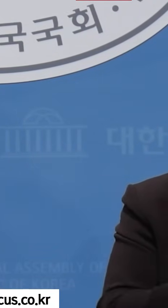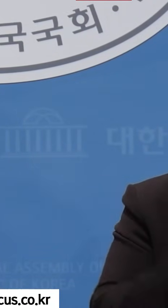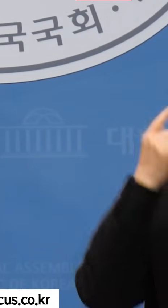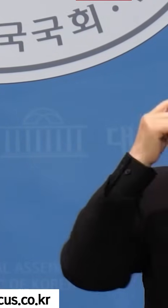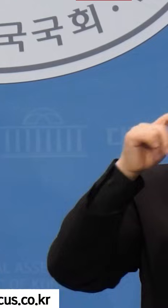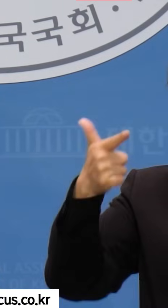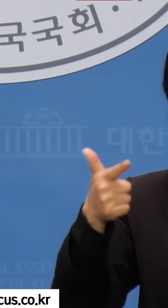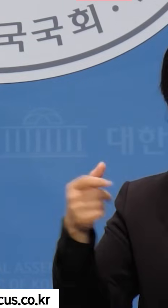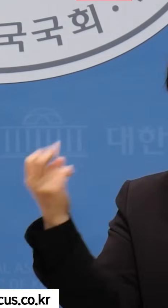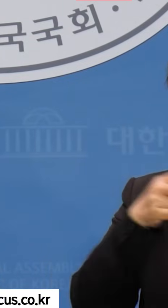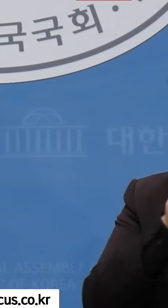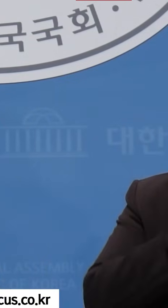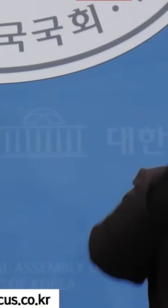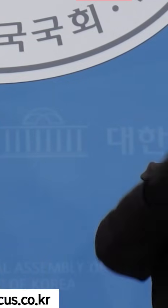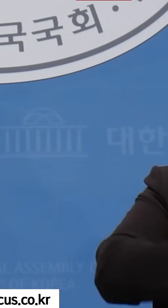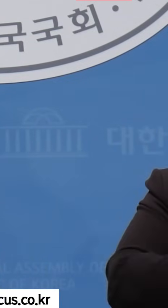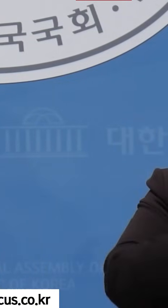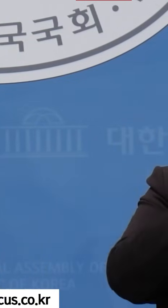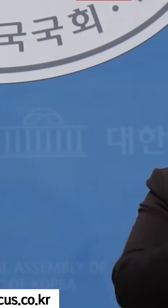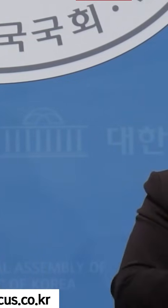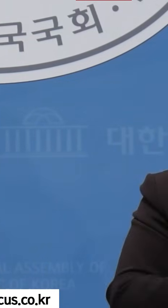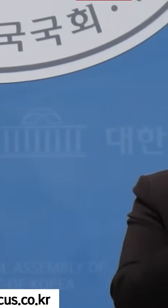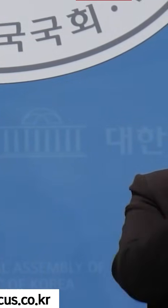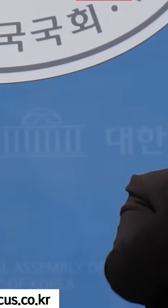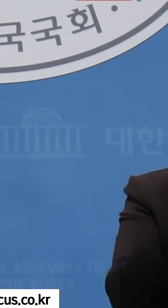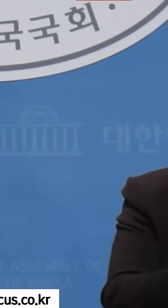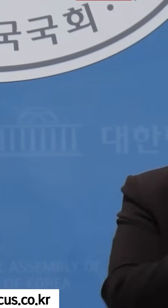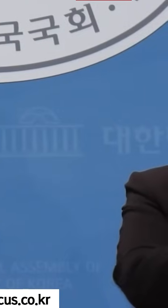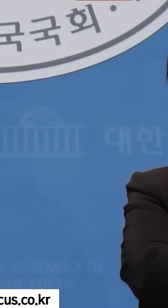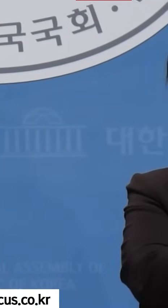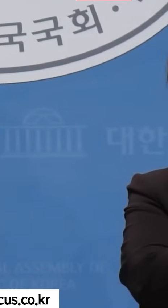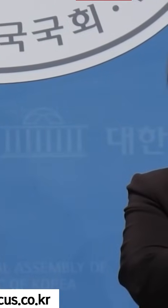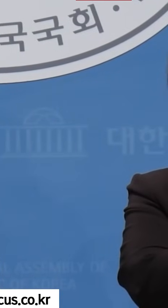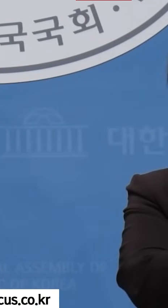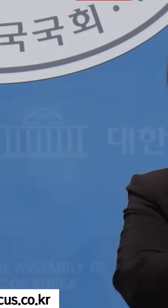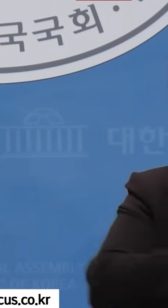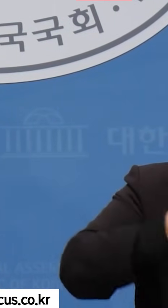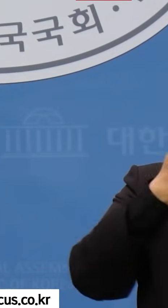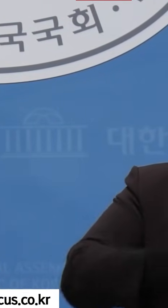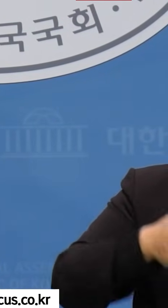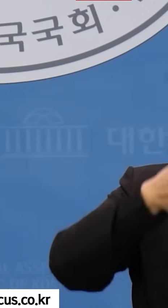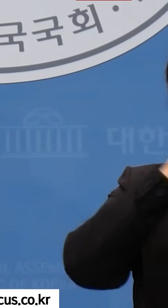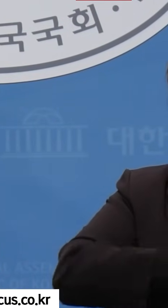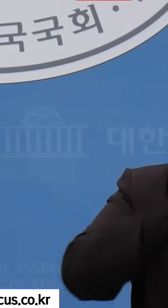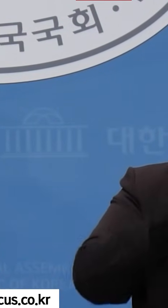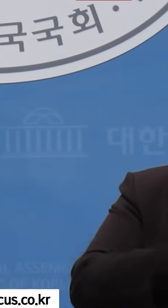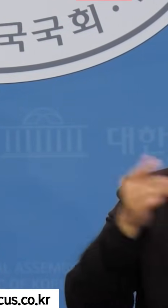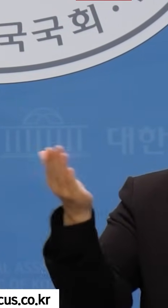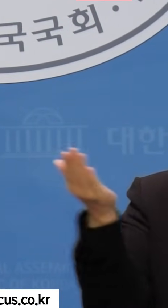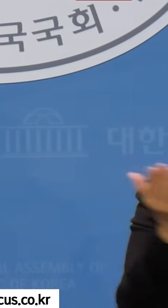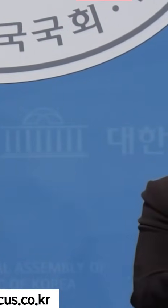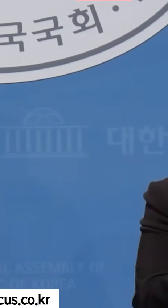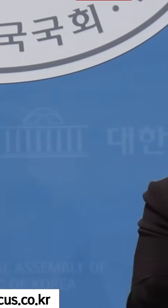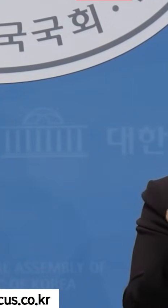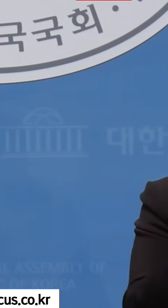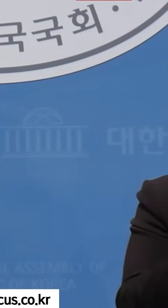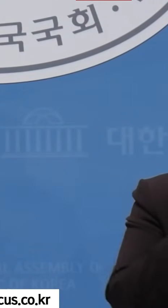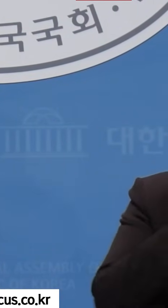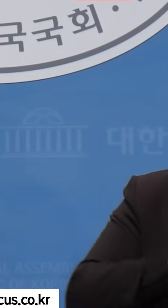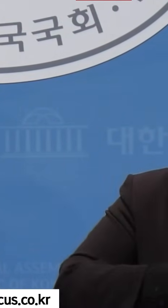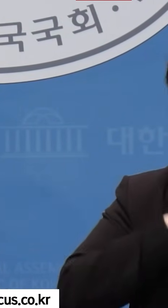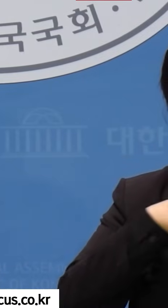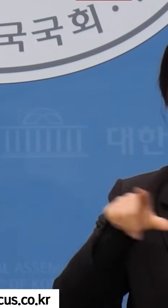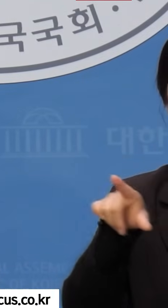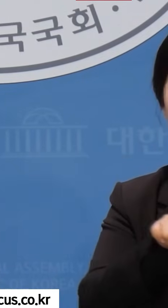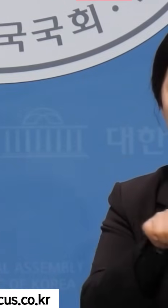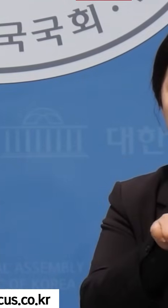그 당시 안민석 의원의 행위가 공익의 목적에 부합하고 진실이라고 믿을